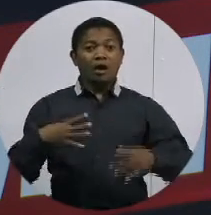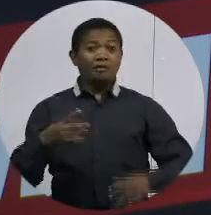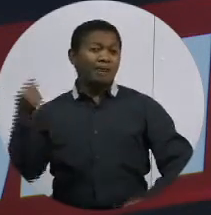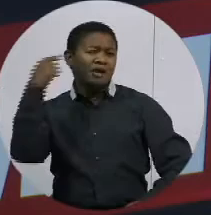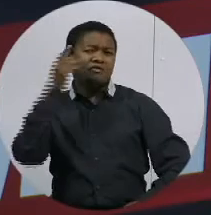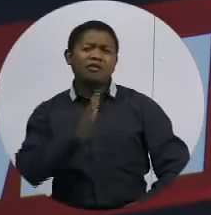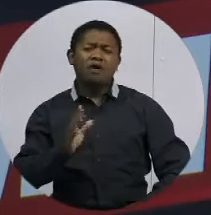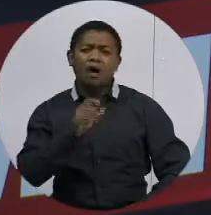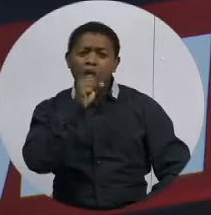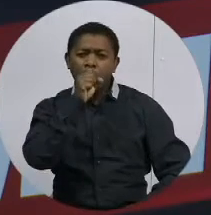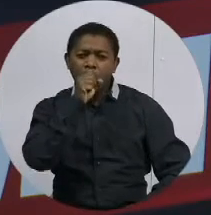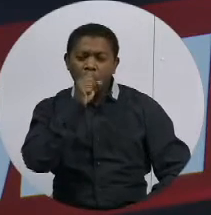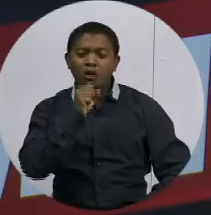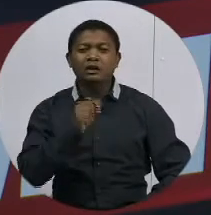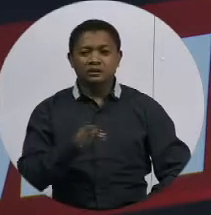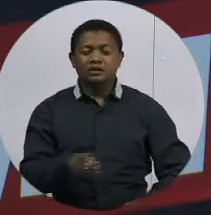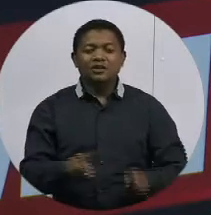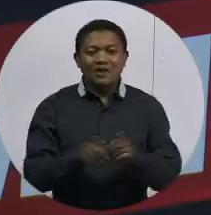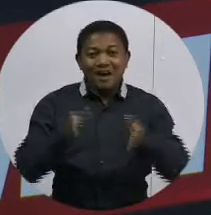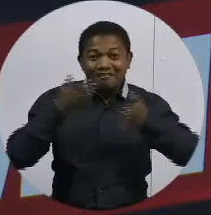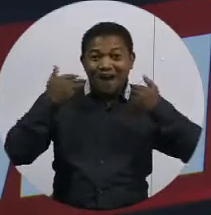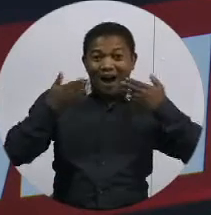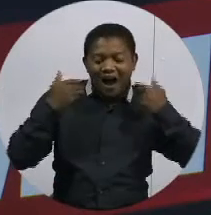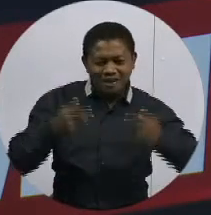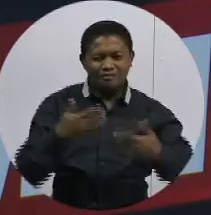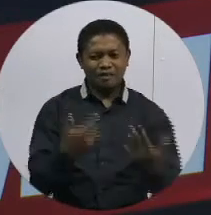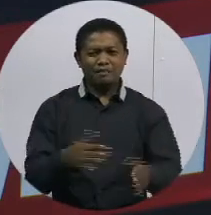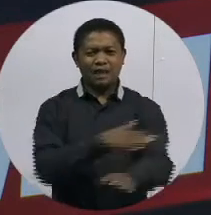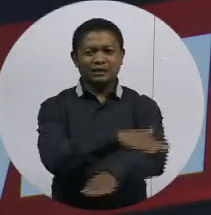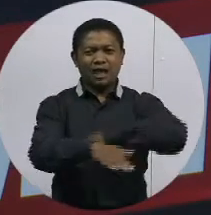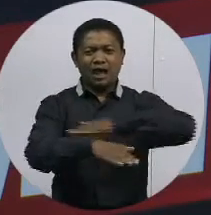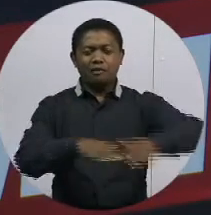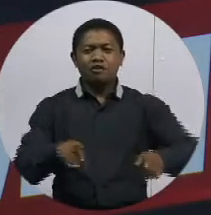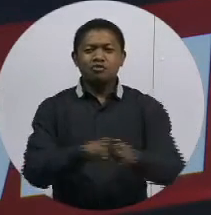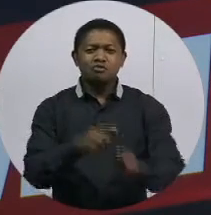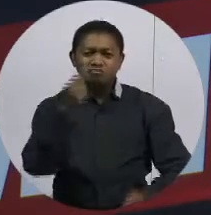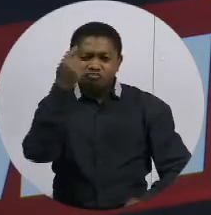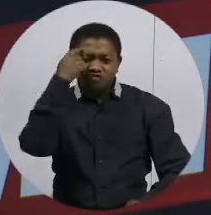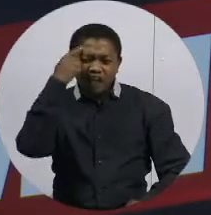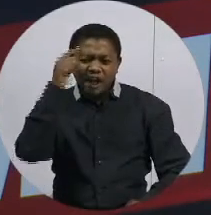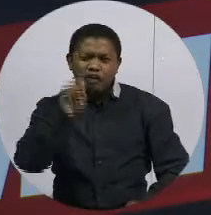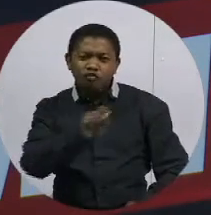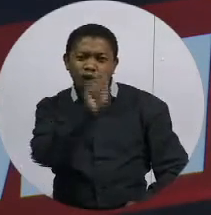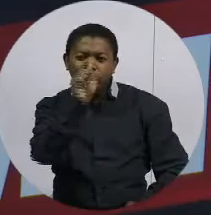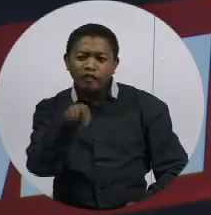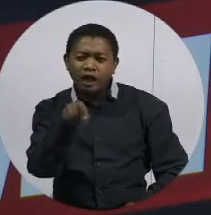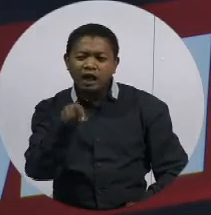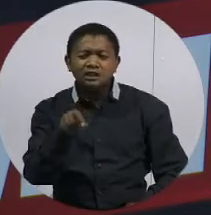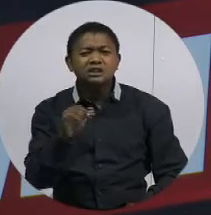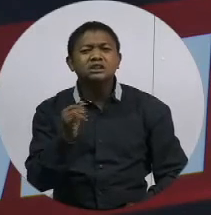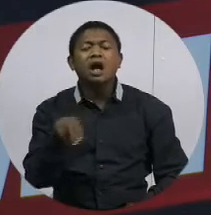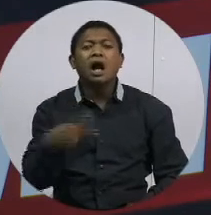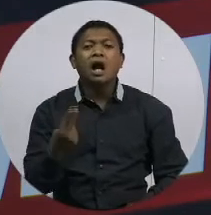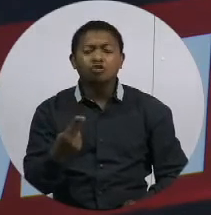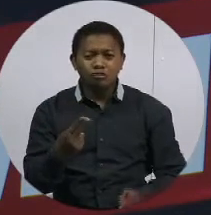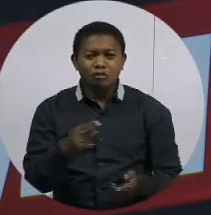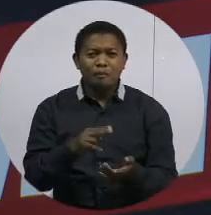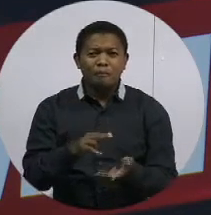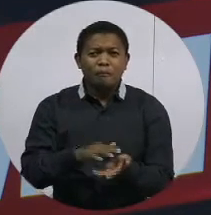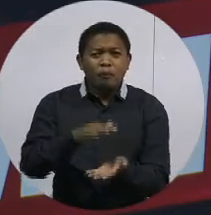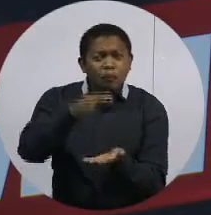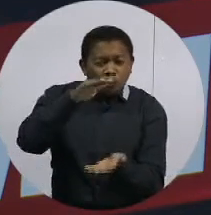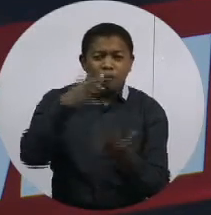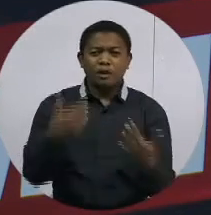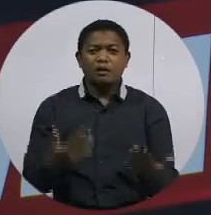ireo fahalifanisy ihany koa nefa mety nametra-panontaniana hoe inona natonga n'izay fiakarana tampoka, fiakarana